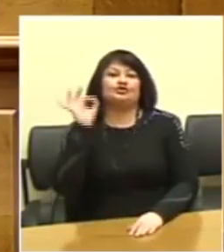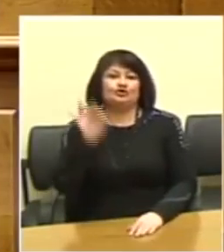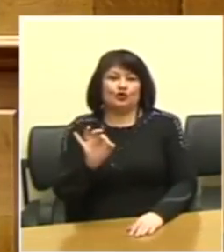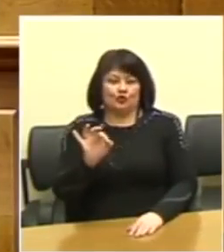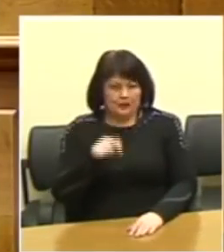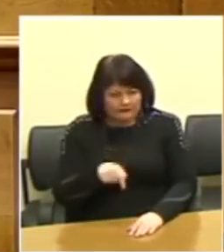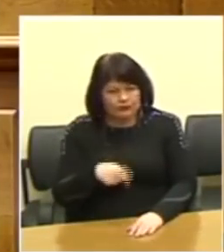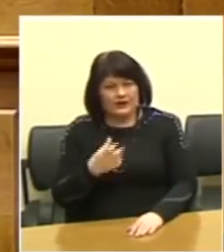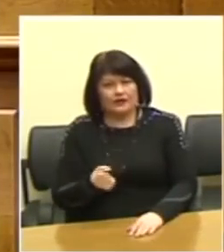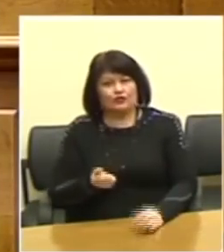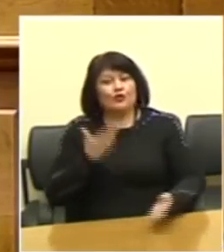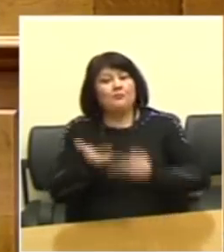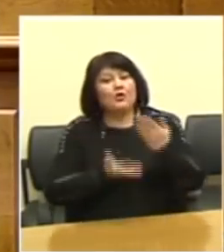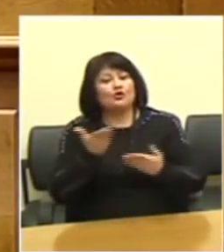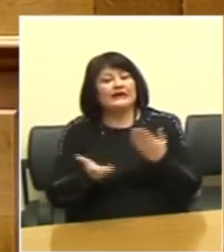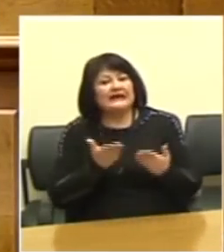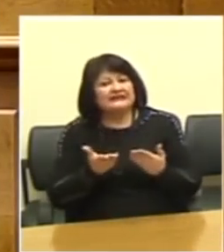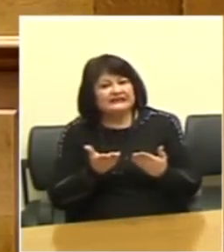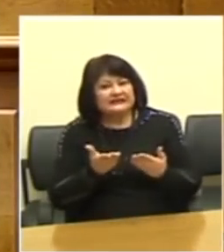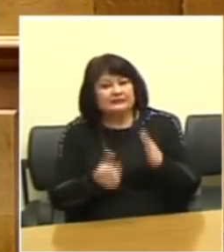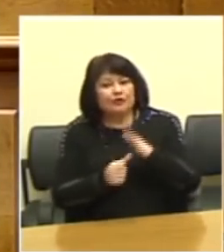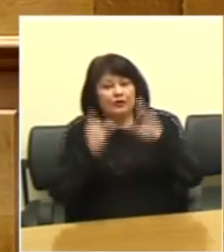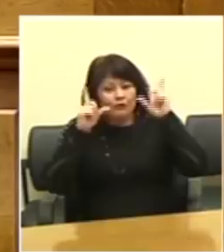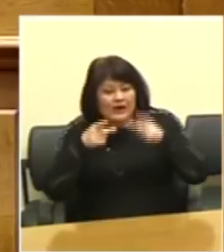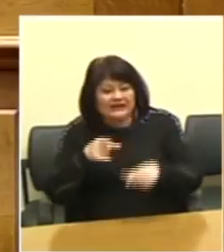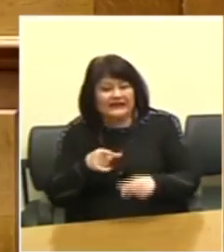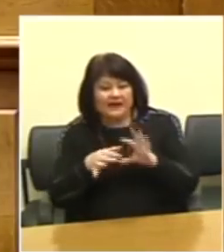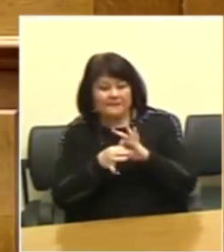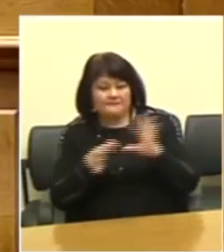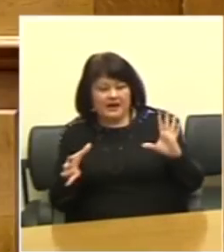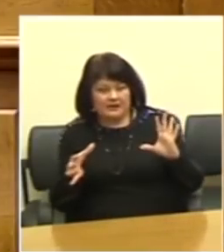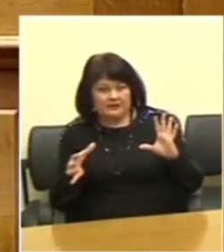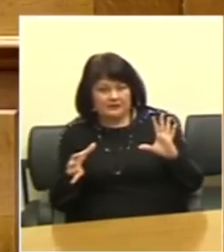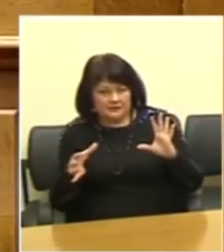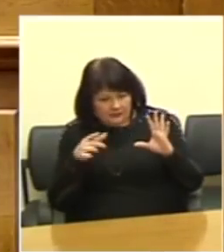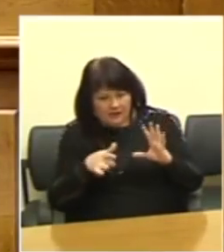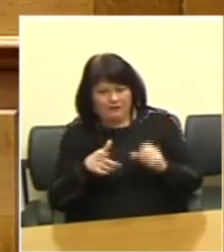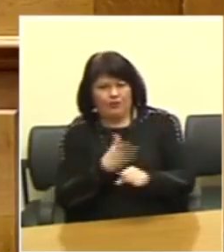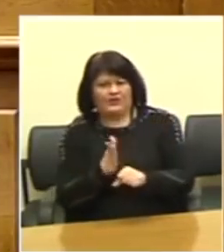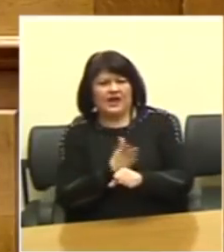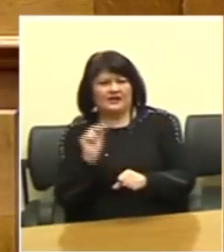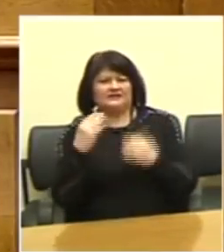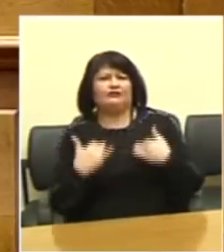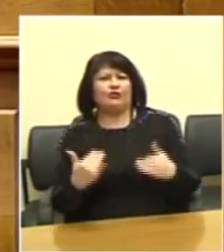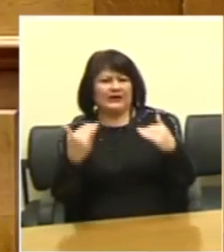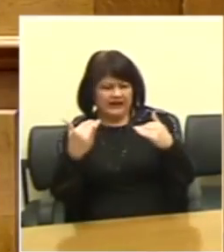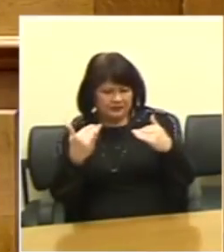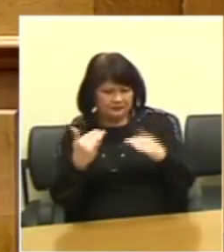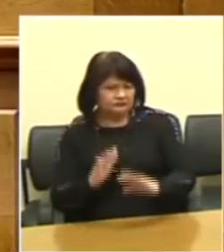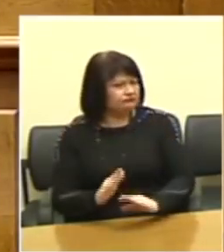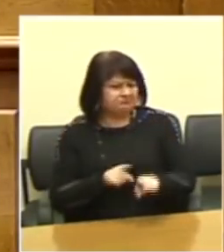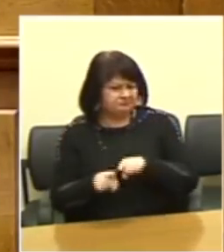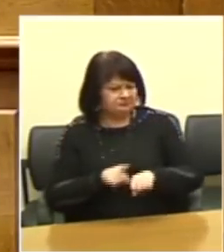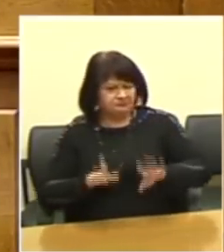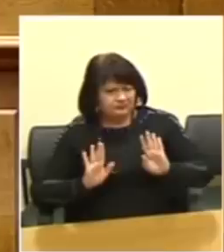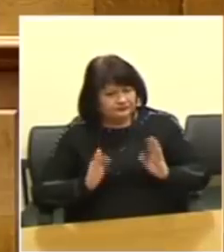προτάσεις για αποσύνδεση της εκλογής του Προέδρου της Δημοκρατίας από τη διάλυση της Βουλής, αλλά και